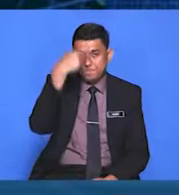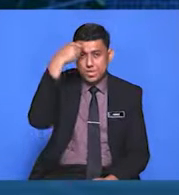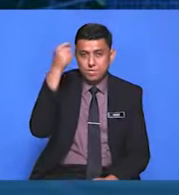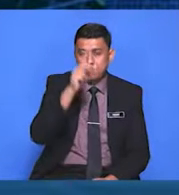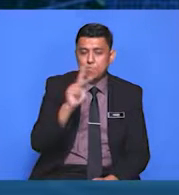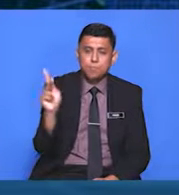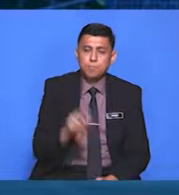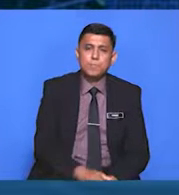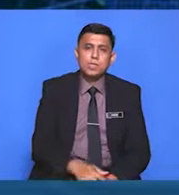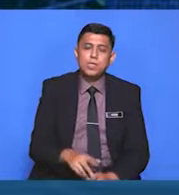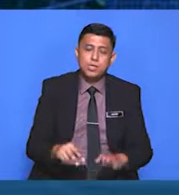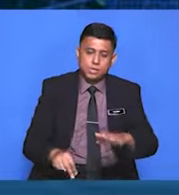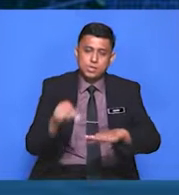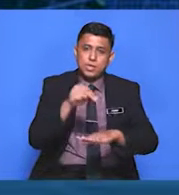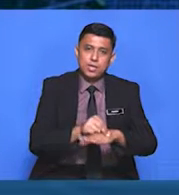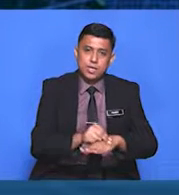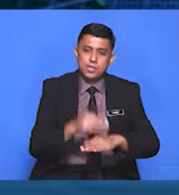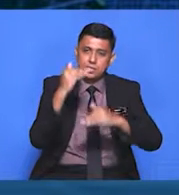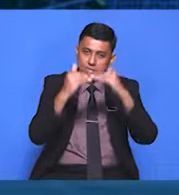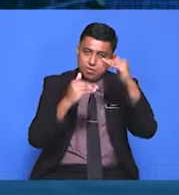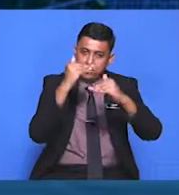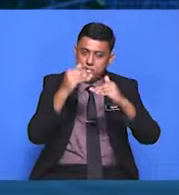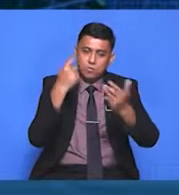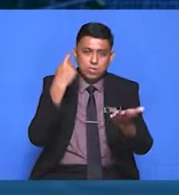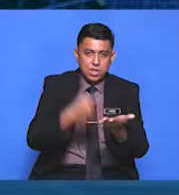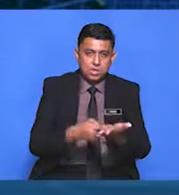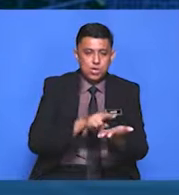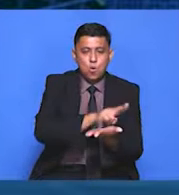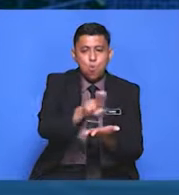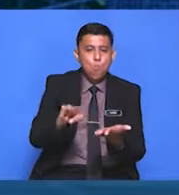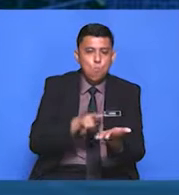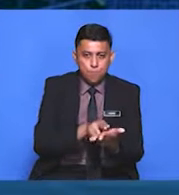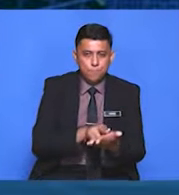menyebabkan kenaikan tingkat harga umum.